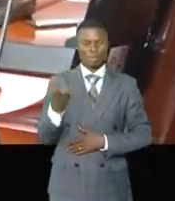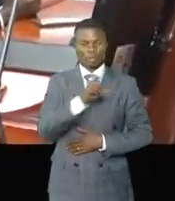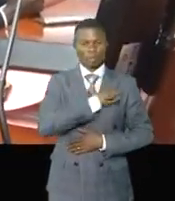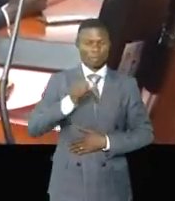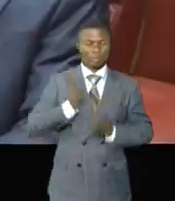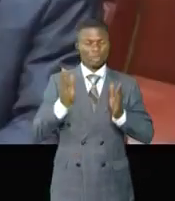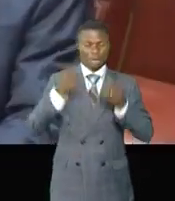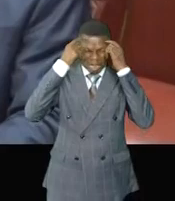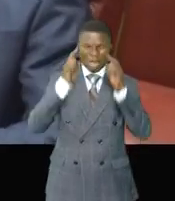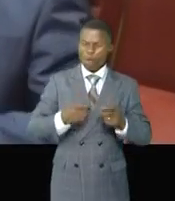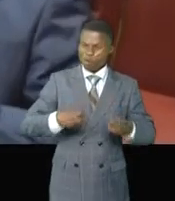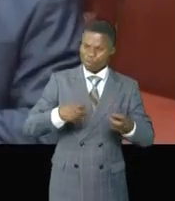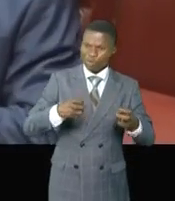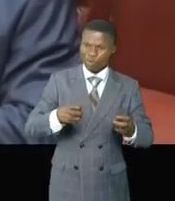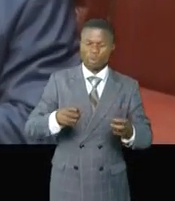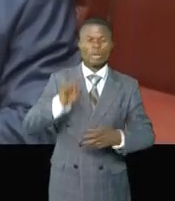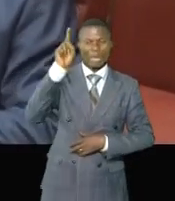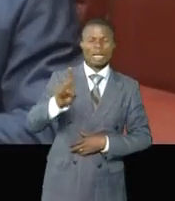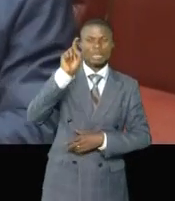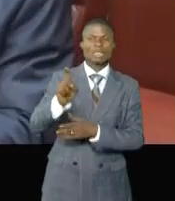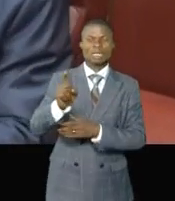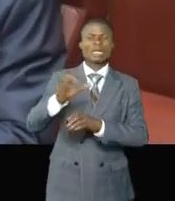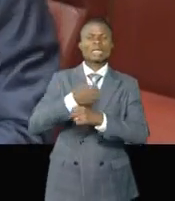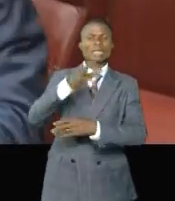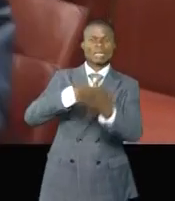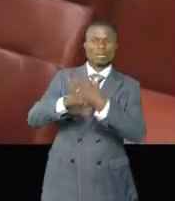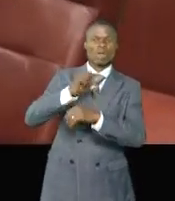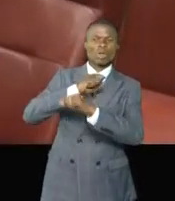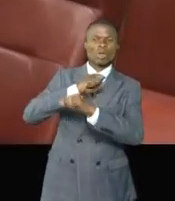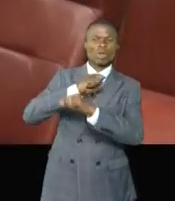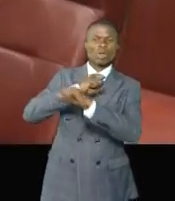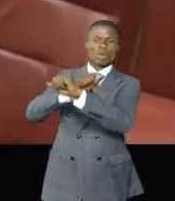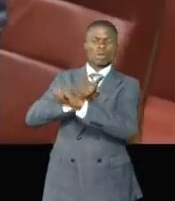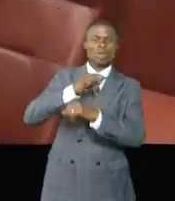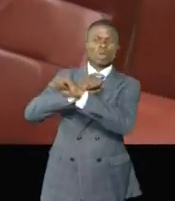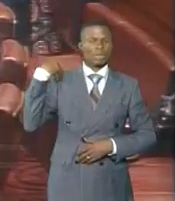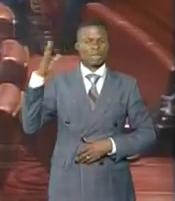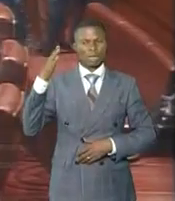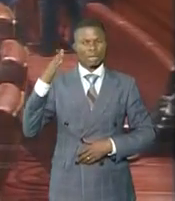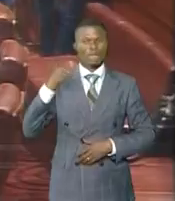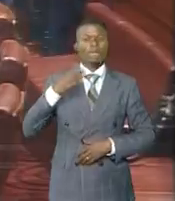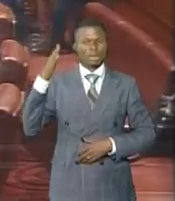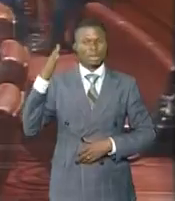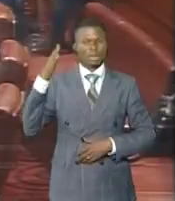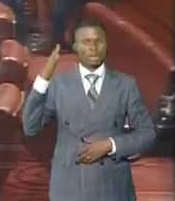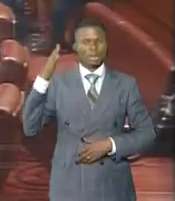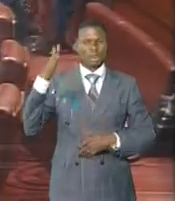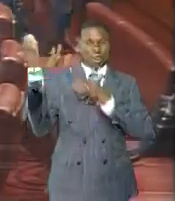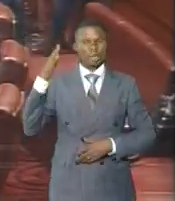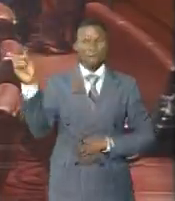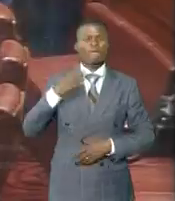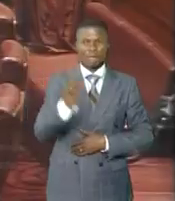tenaient à cette motion ont créé un climat de tension empêchant les ministres d'État le commerce extérieur, Jean-Lucien